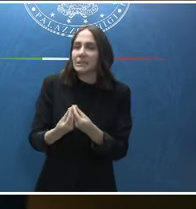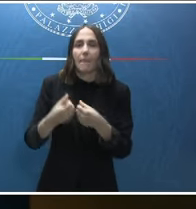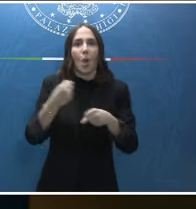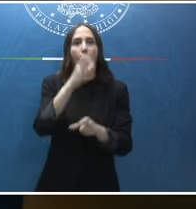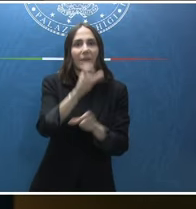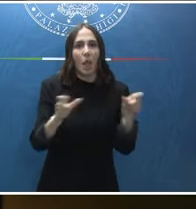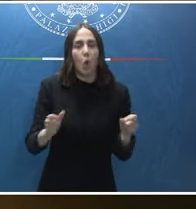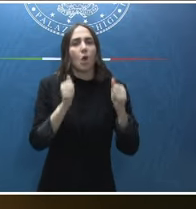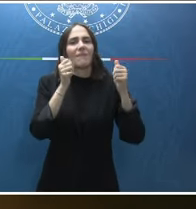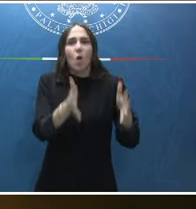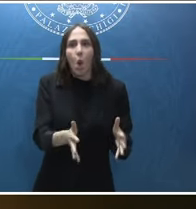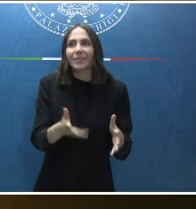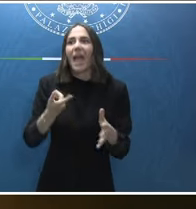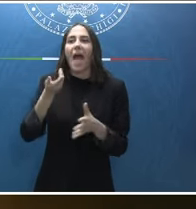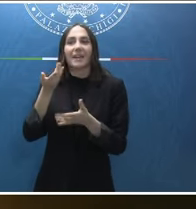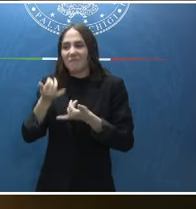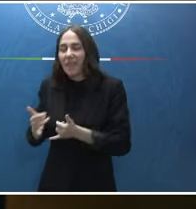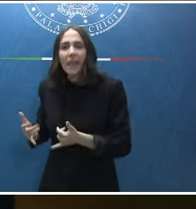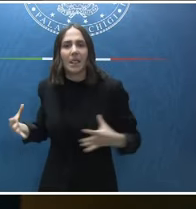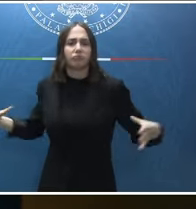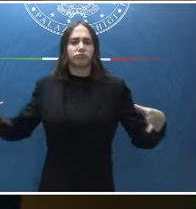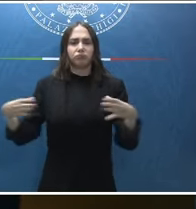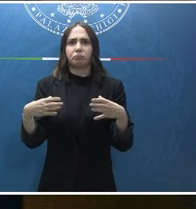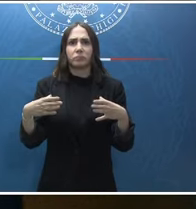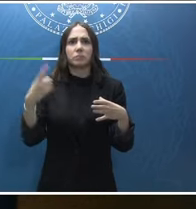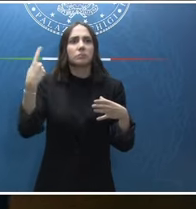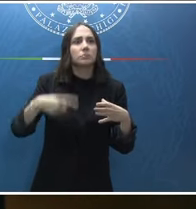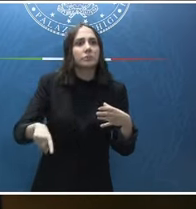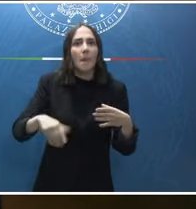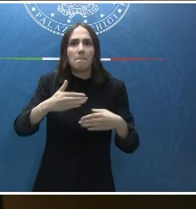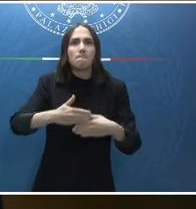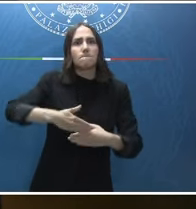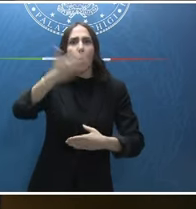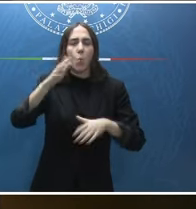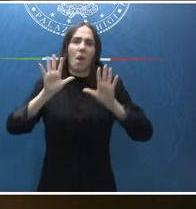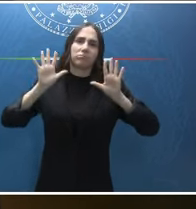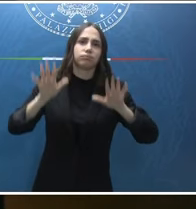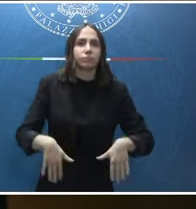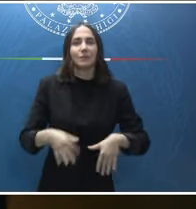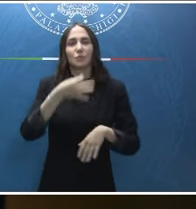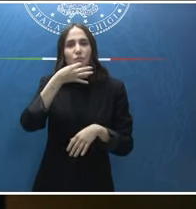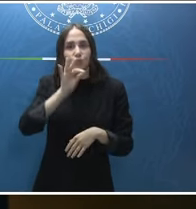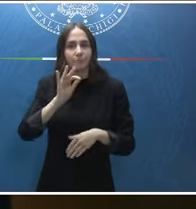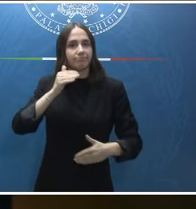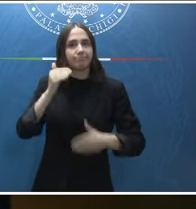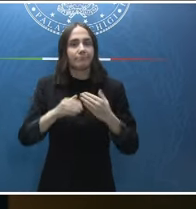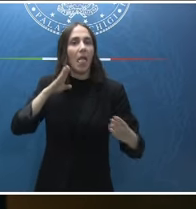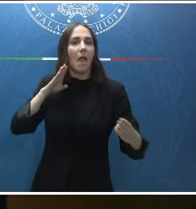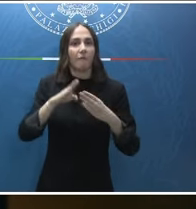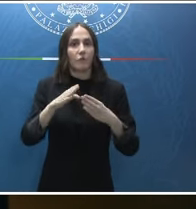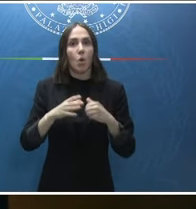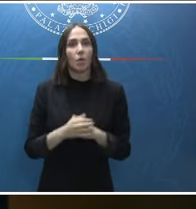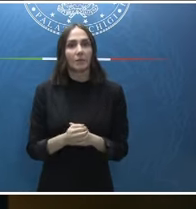e ai volontari della comunità, avevamo abbattuto quel muro dietro il quale ci eravamo nascosti. Insieme eravamo in